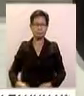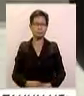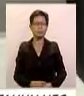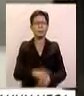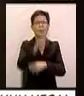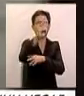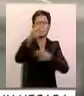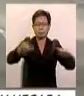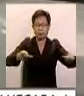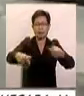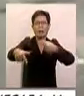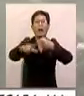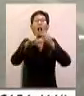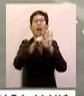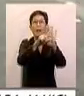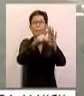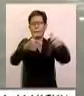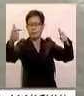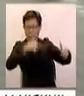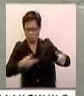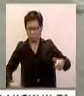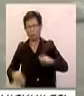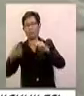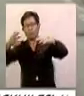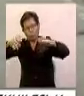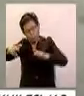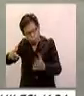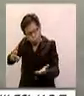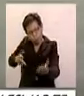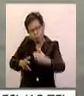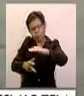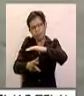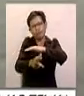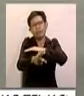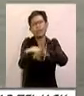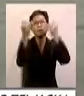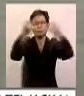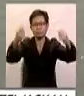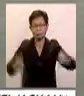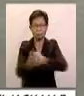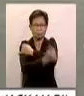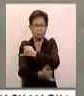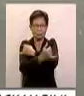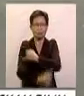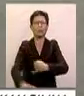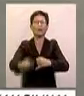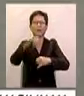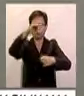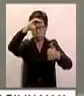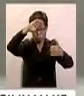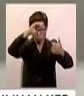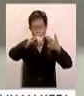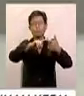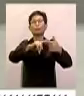6 kenderaan dengan lambang kebesaran diraja dilihat memasuki perkarangan Istana Negara. Kenderaan rasmi Sultan Johor,